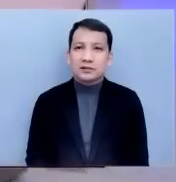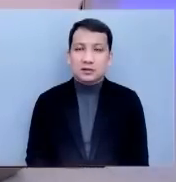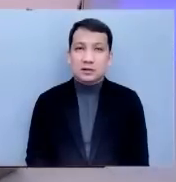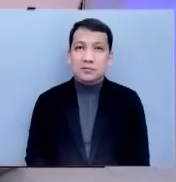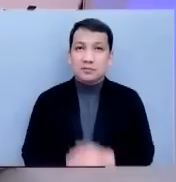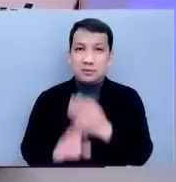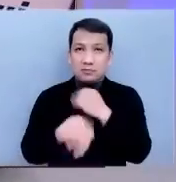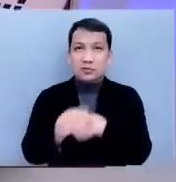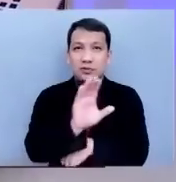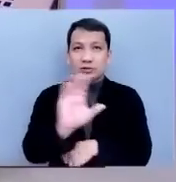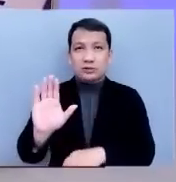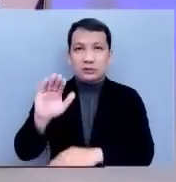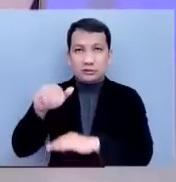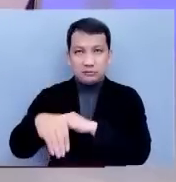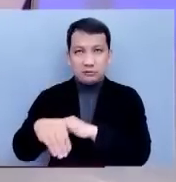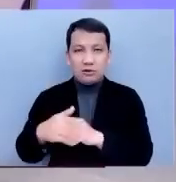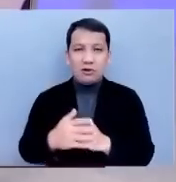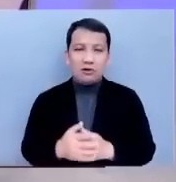Magbabalik pa ang Front 99.